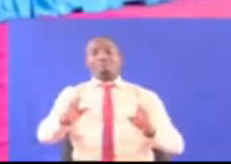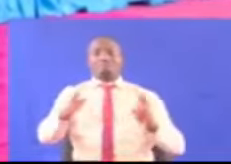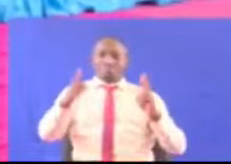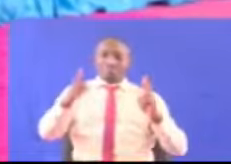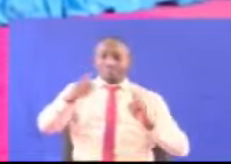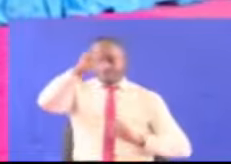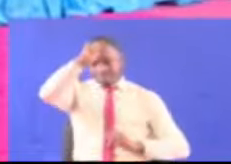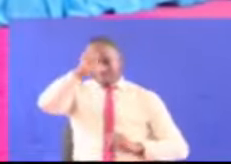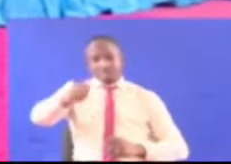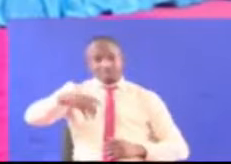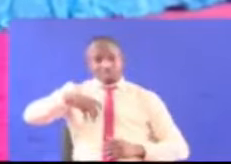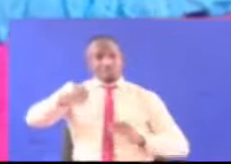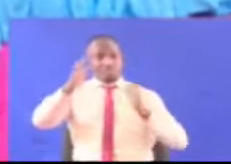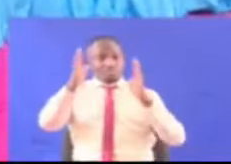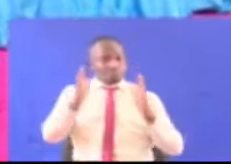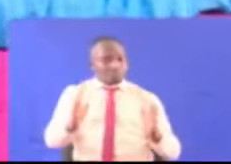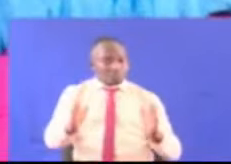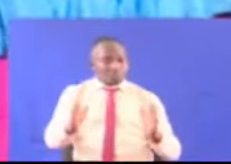Mheshimiwa Waziri Mkuu,